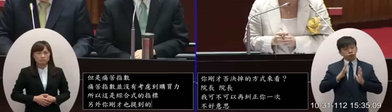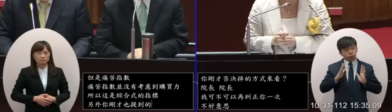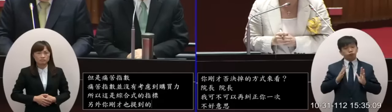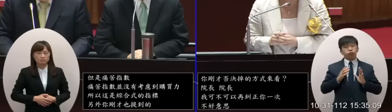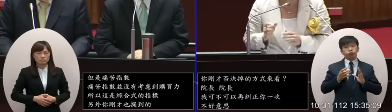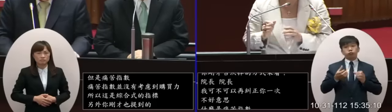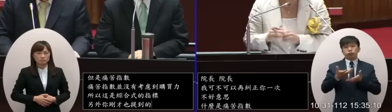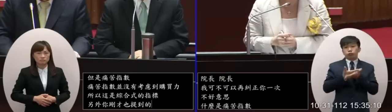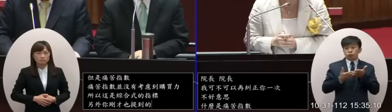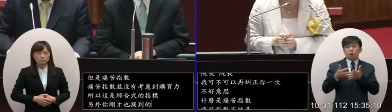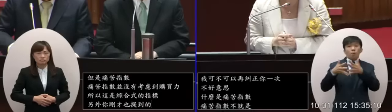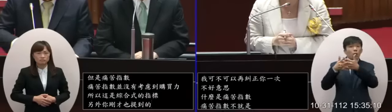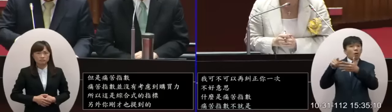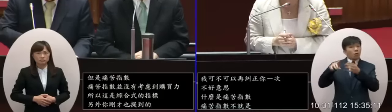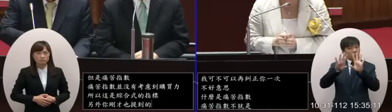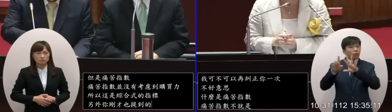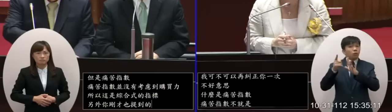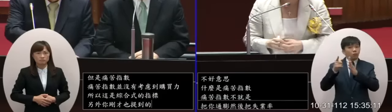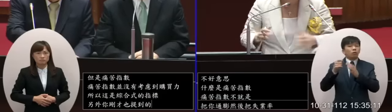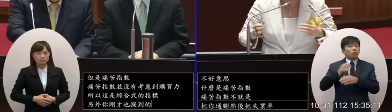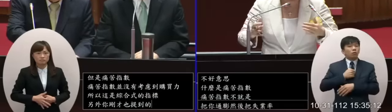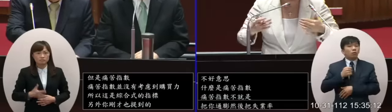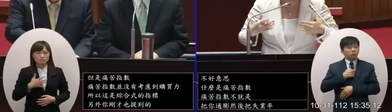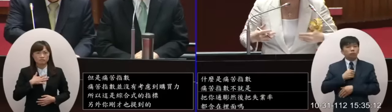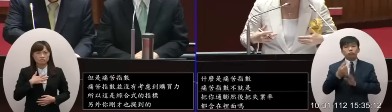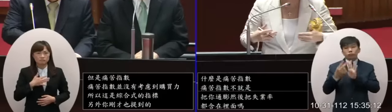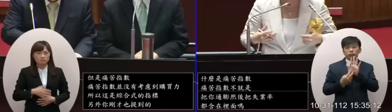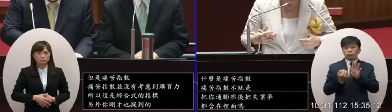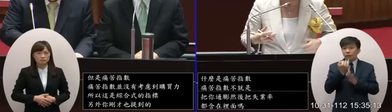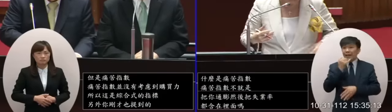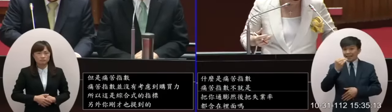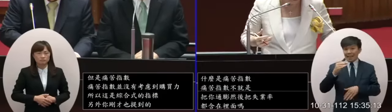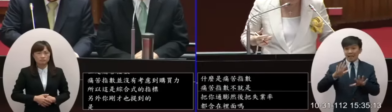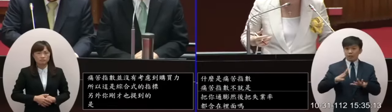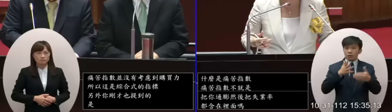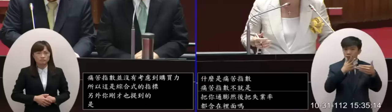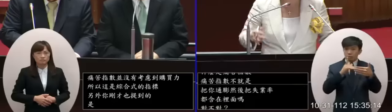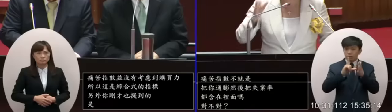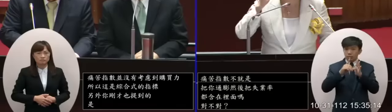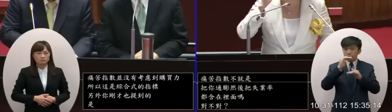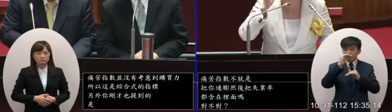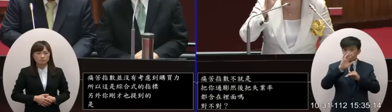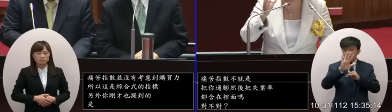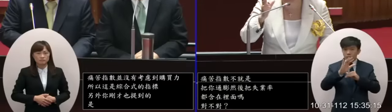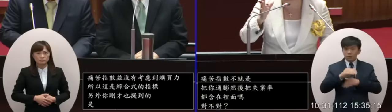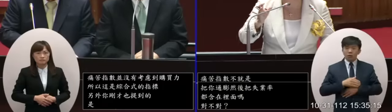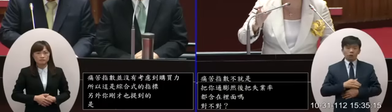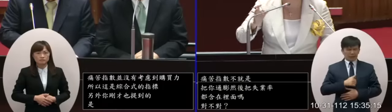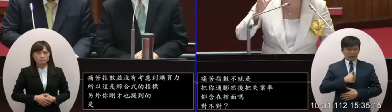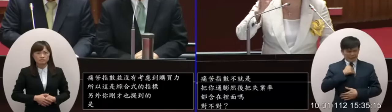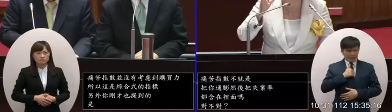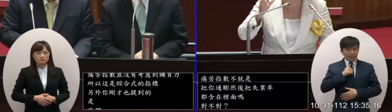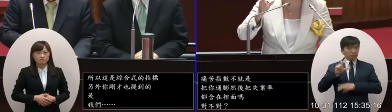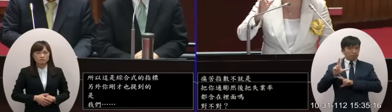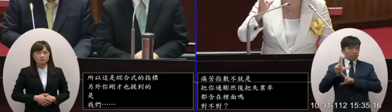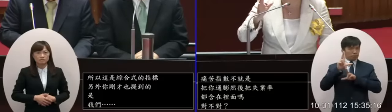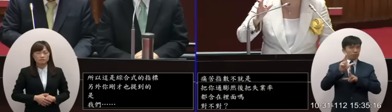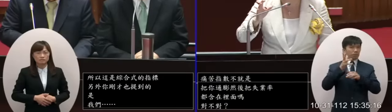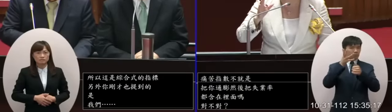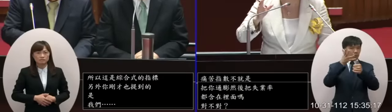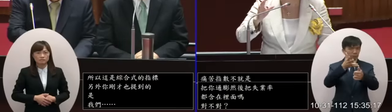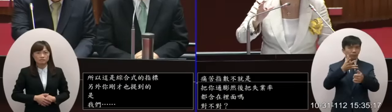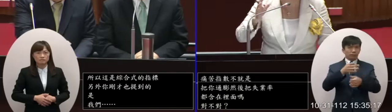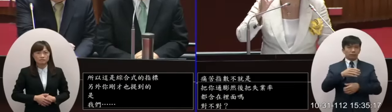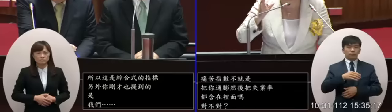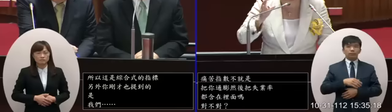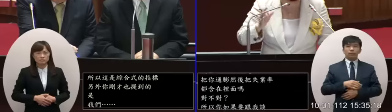的情形，因为我对美国了解还蛮多的。 是，我了解。 可是我们今天因为质询的时间有限，我是很诚恳的把这些问题提出